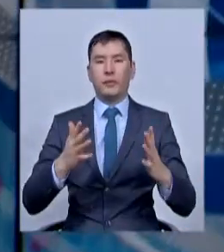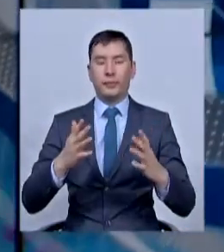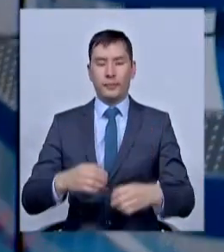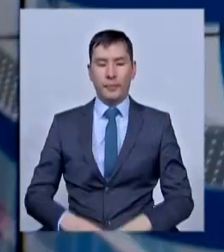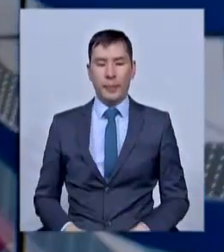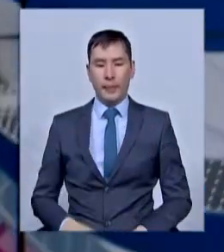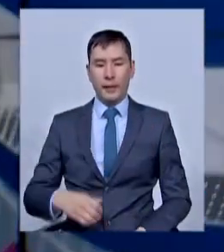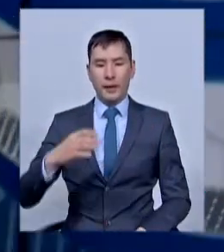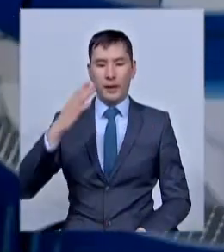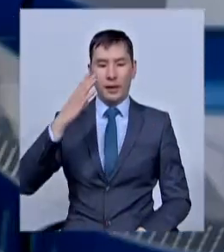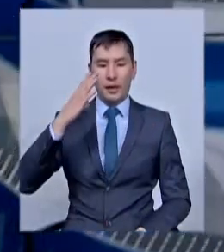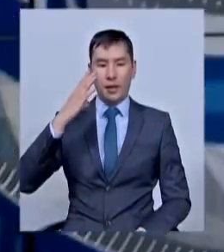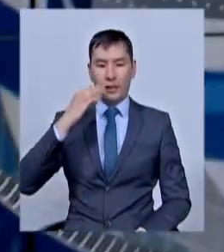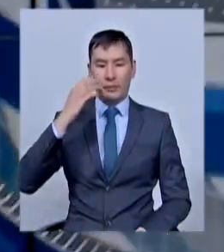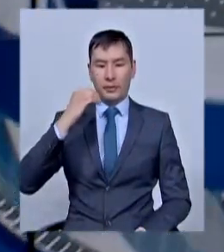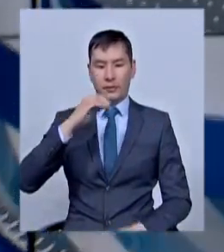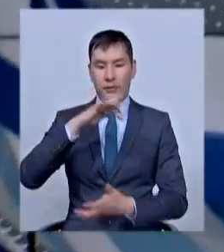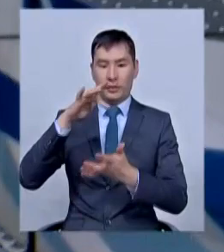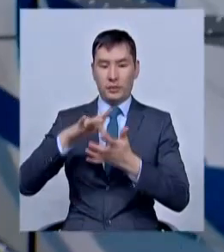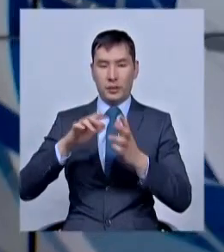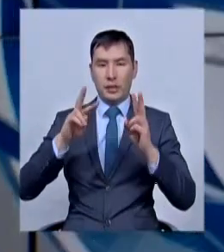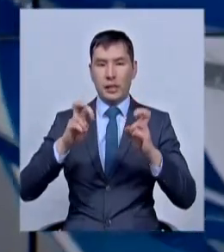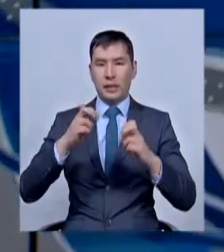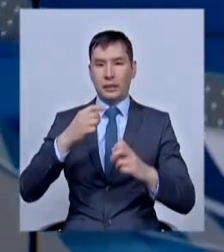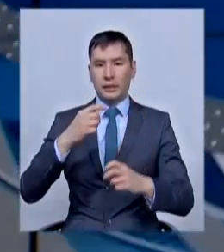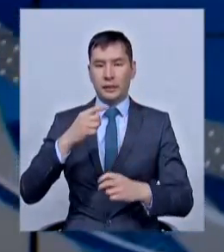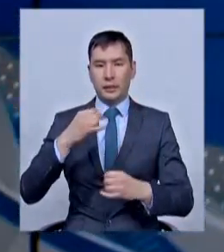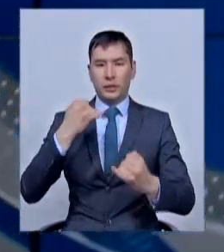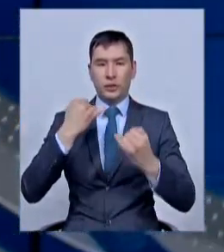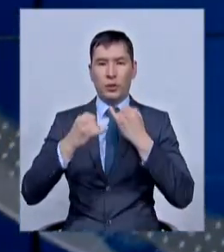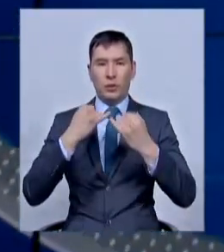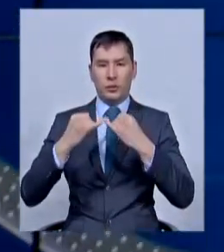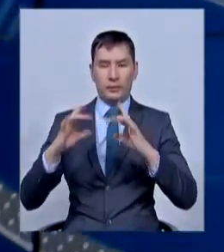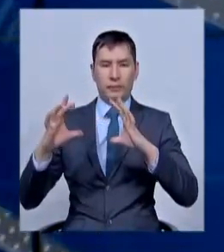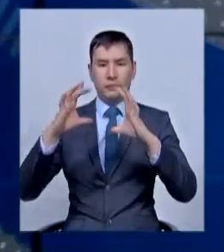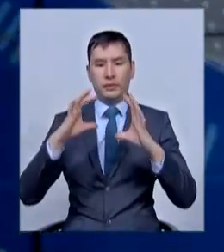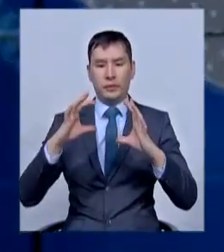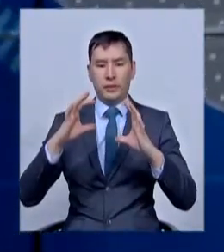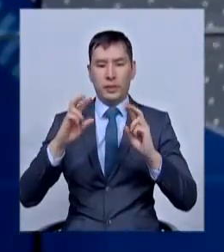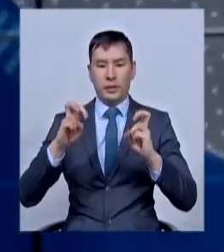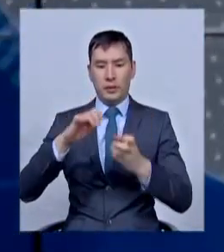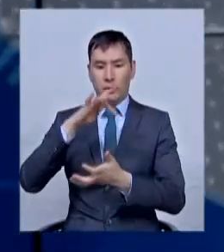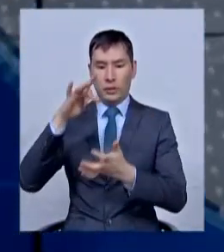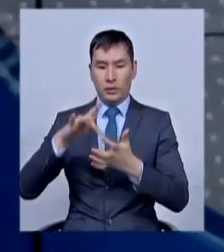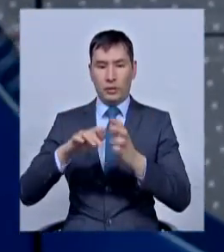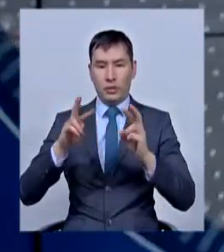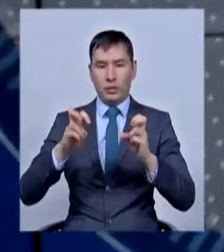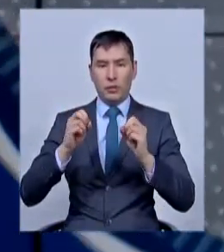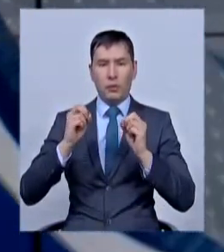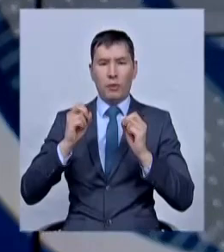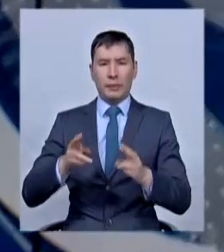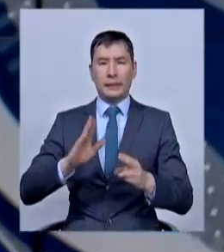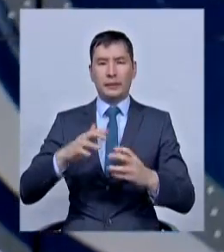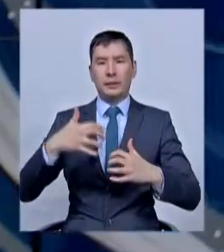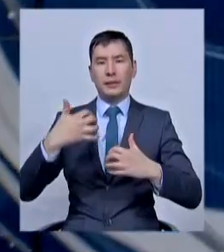Алматы сары аймаққа енді. COVID-19 инфекциясының таралуы бойынша мегаполис қауіптілігі орташа қала болып отыр. Бұл туралы